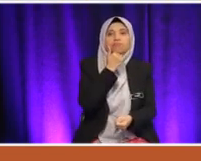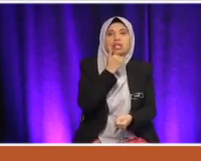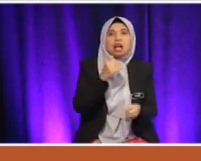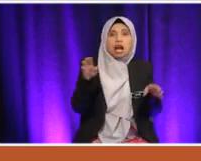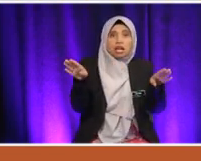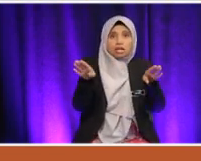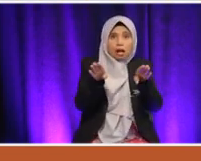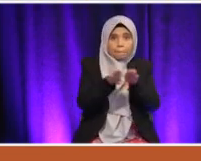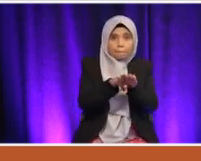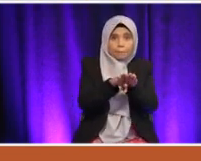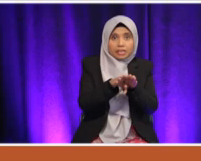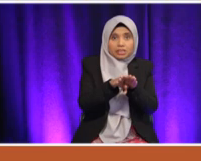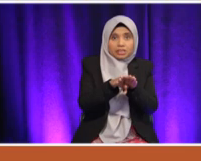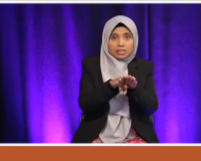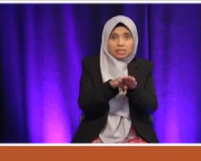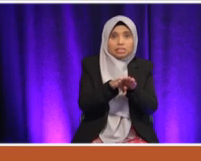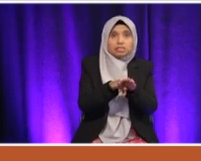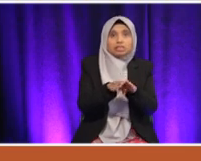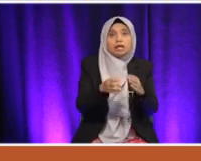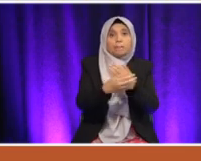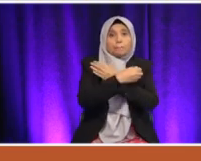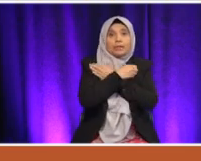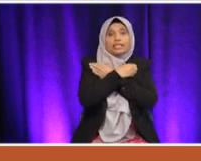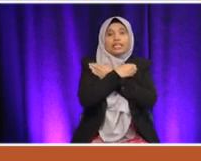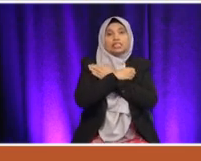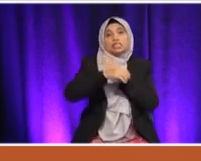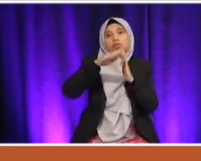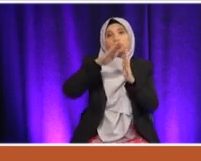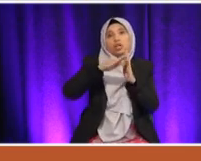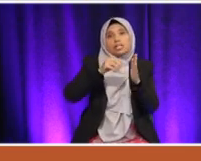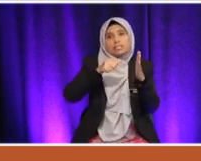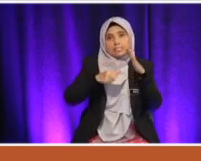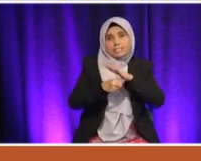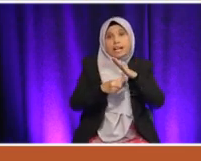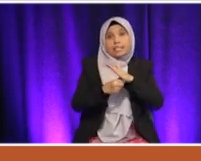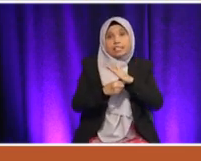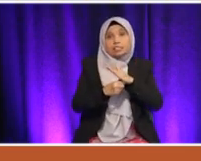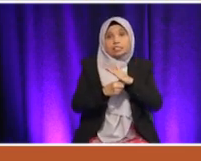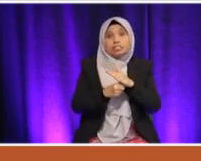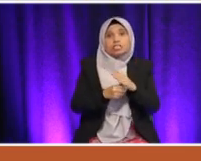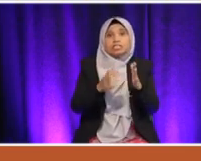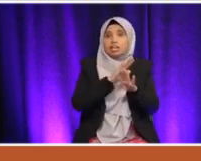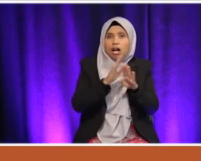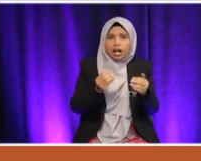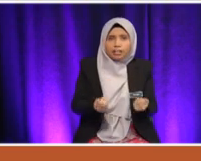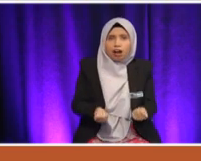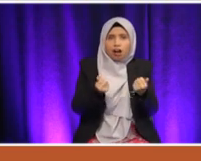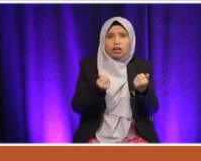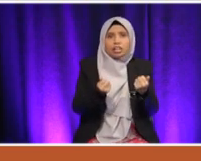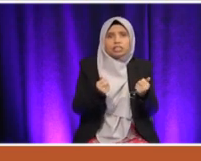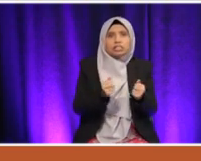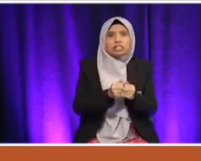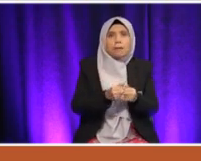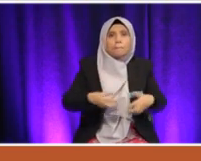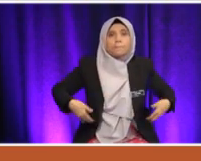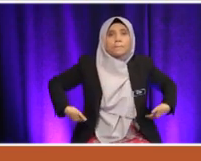emas ke badan penjaga untuk mengurangkan tekanan Oke dan seterusnya jangan mengangkat warga emas menggunakan pinggang